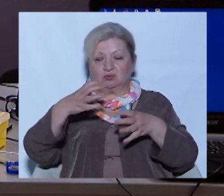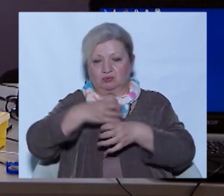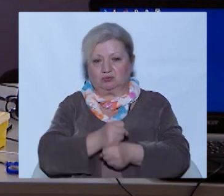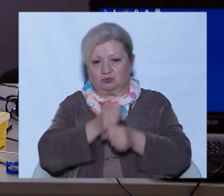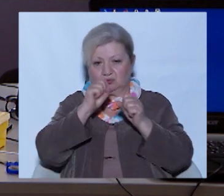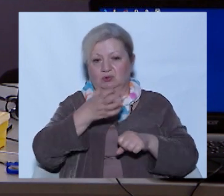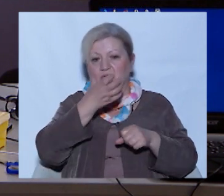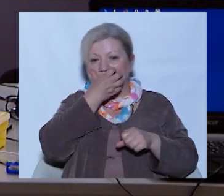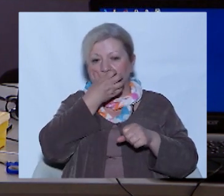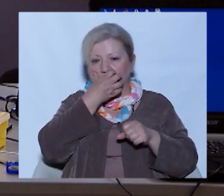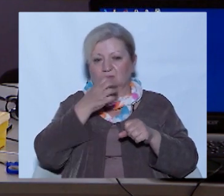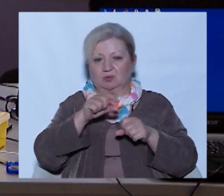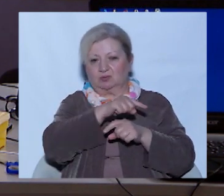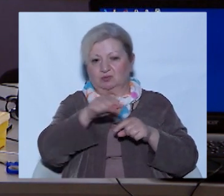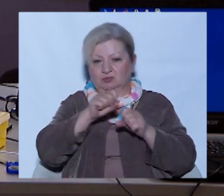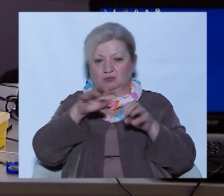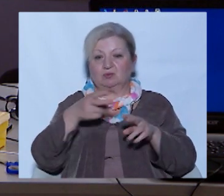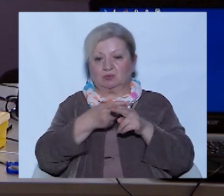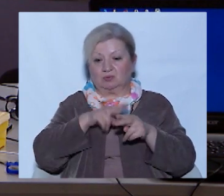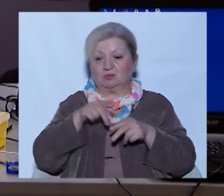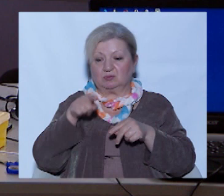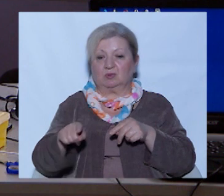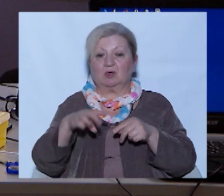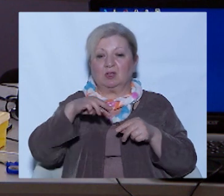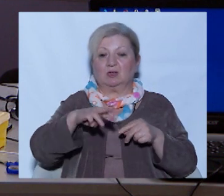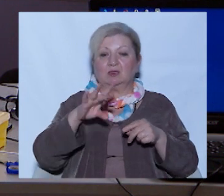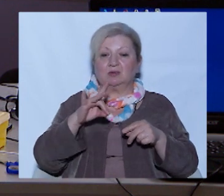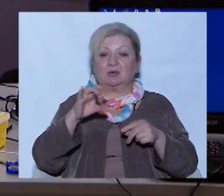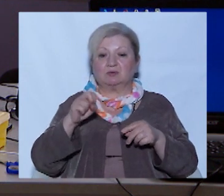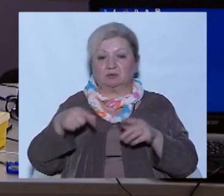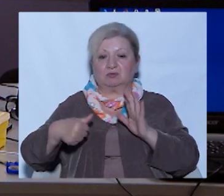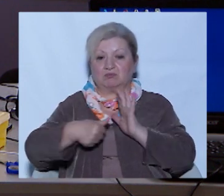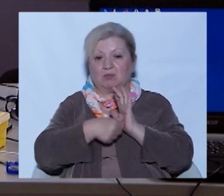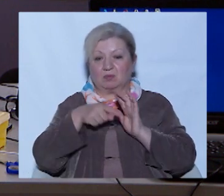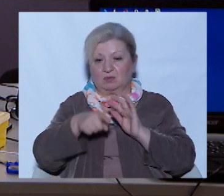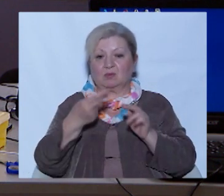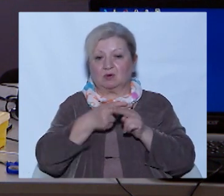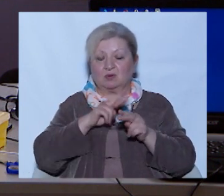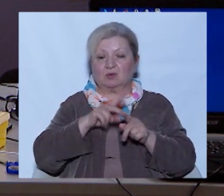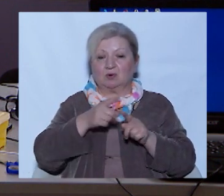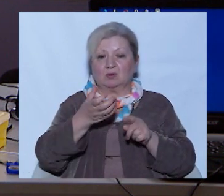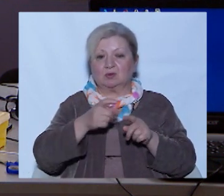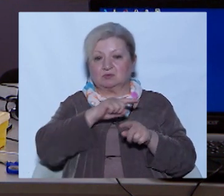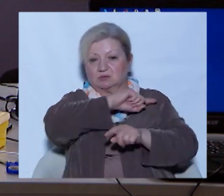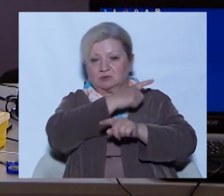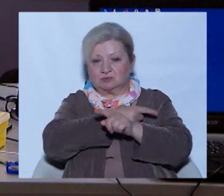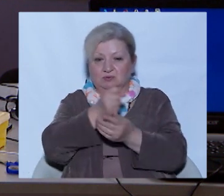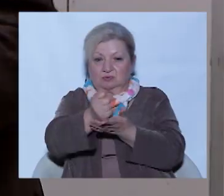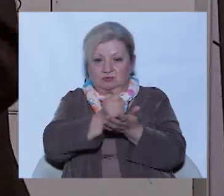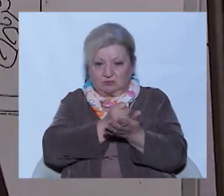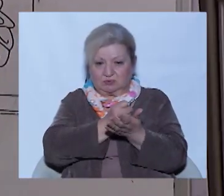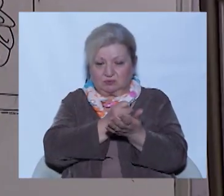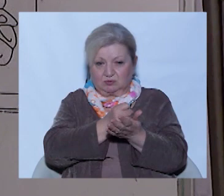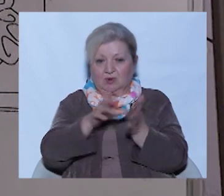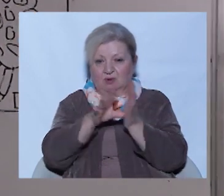ხო, გამოყოფილი სითბოს რაოდენობა. აი აქ გვეხმარება ზუსტად ტრანსფორმატორი. იმისათვის რომ სიმძლავრე შევინარჩუნოთ